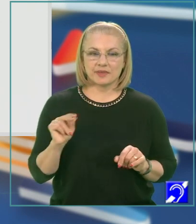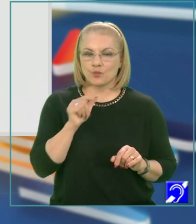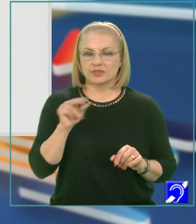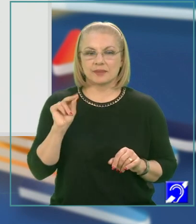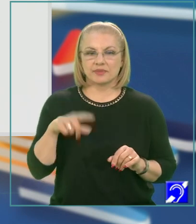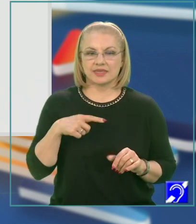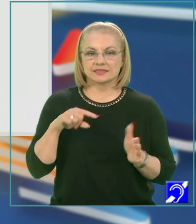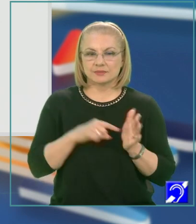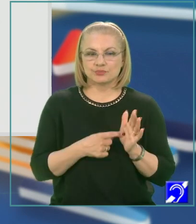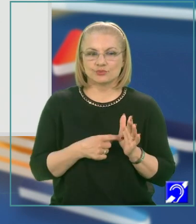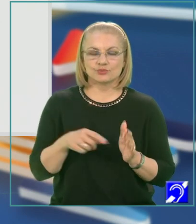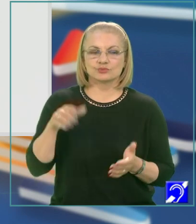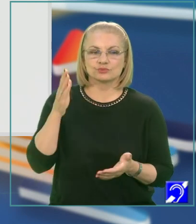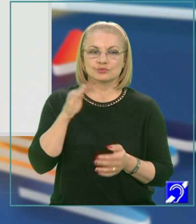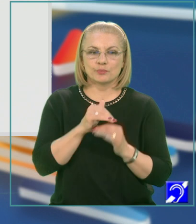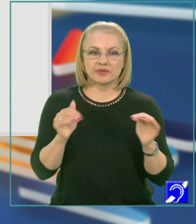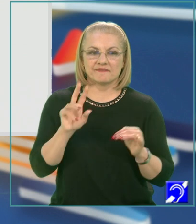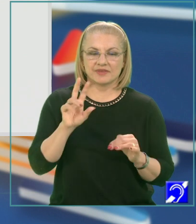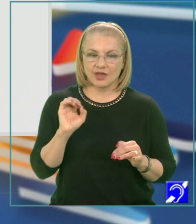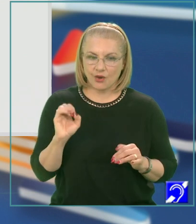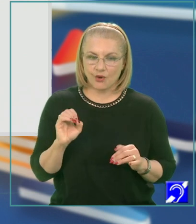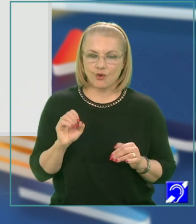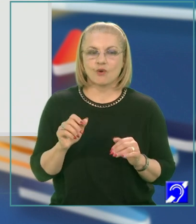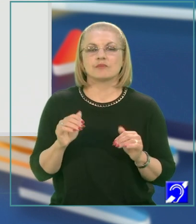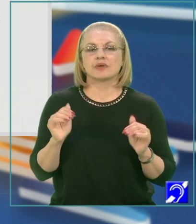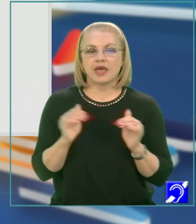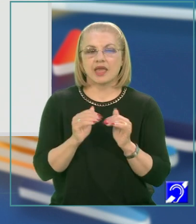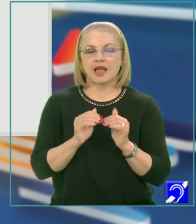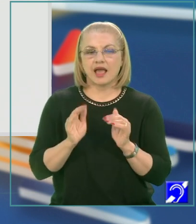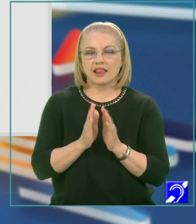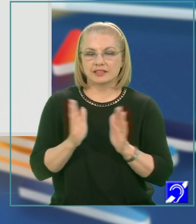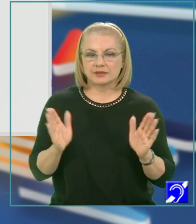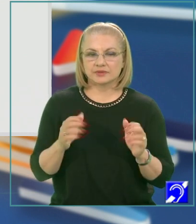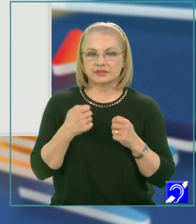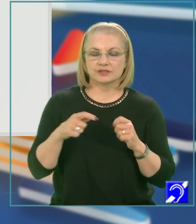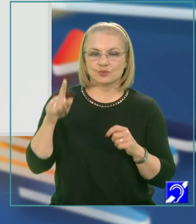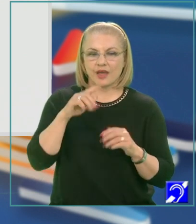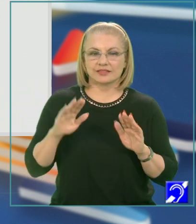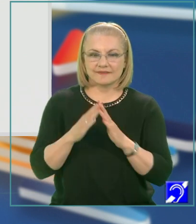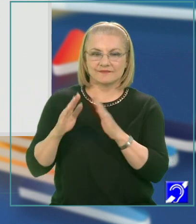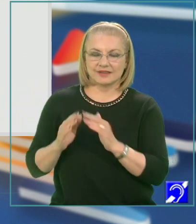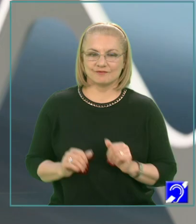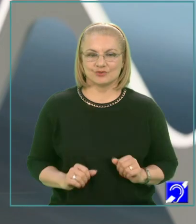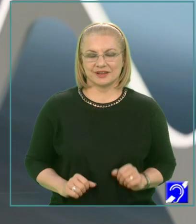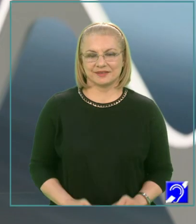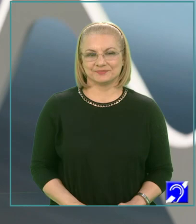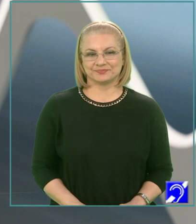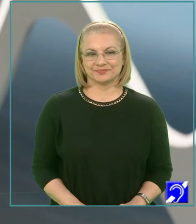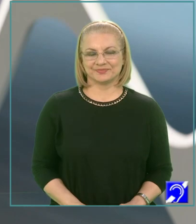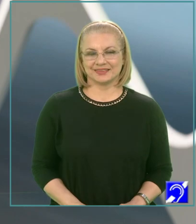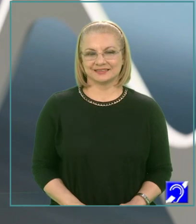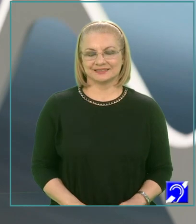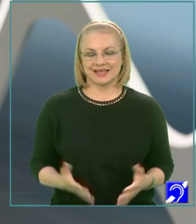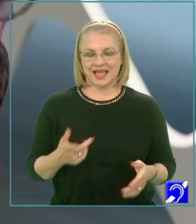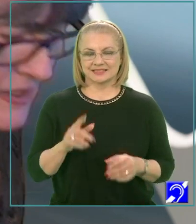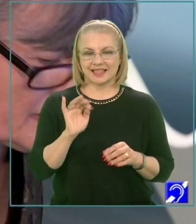este punctul situat pe dreapta VO, egal depărtat de toate vârfurile piramidei. Asta e